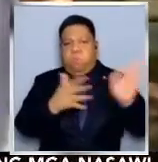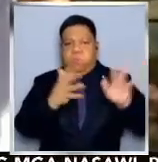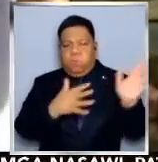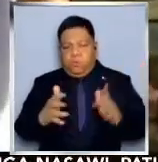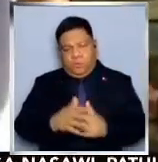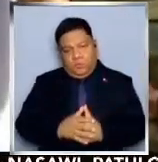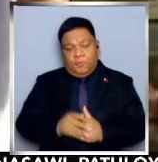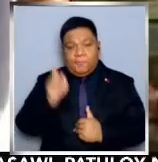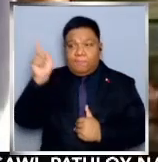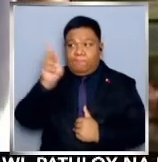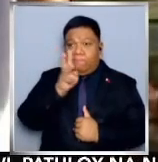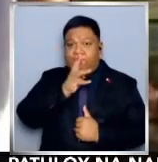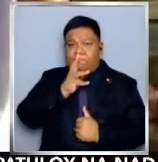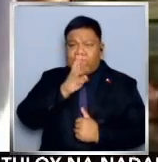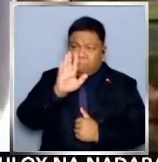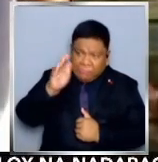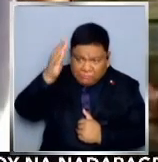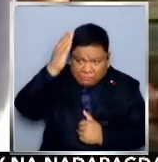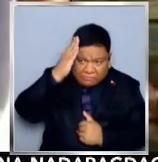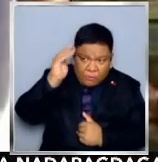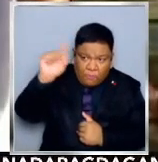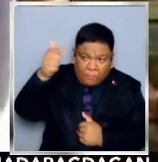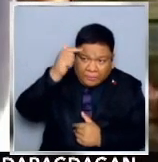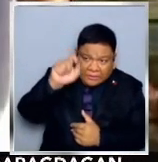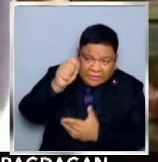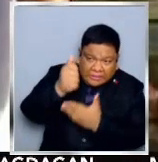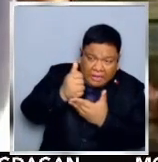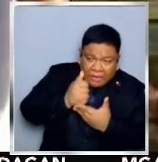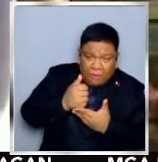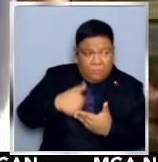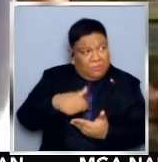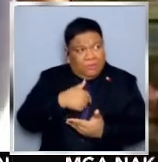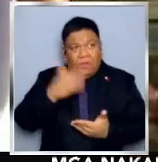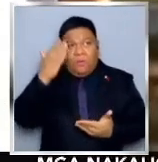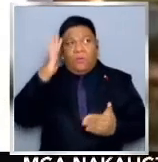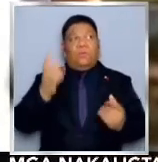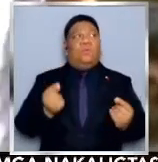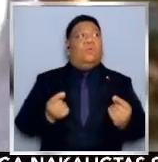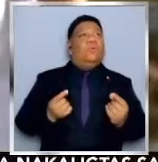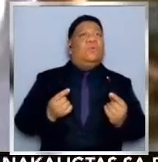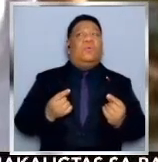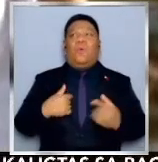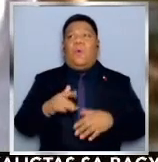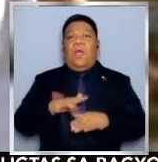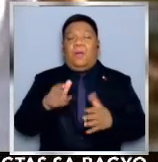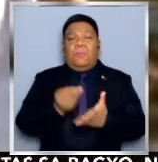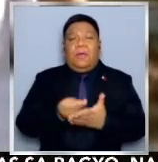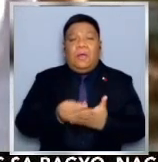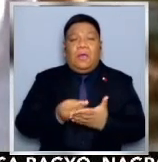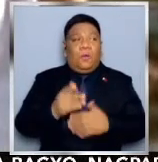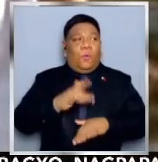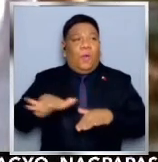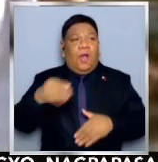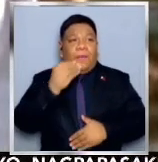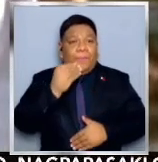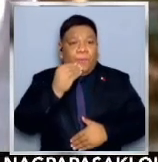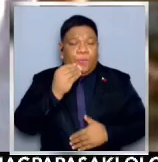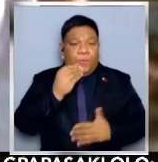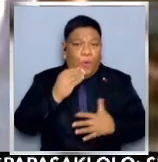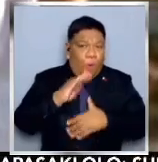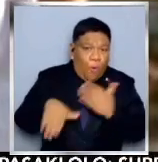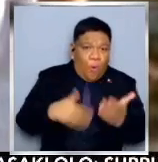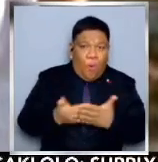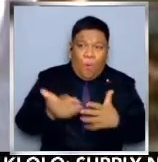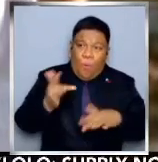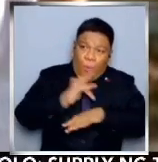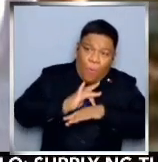namin. Gawa na hindi namin alam kung anong gagawin namin dito. Wala kami tira, walang pagkain. Lahat-lahat, naging